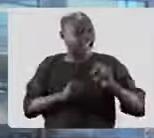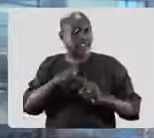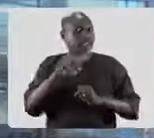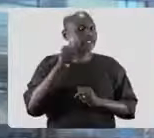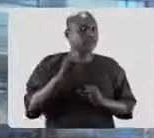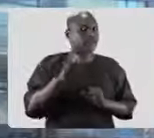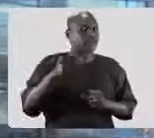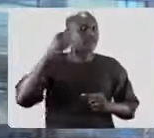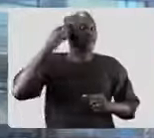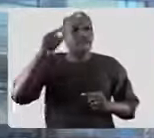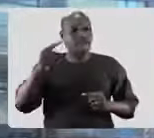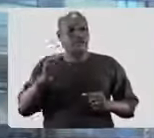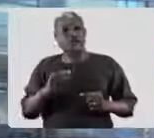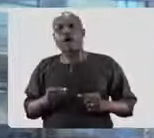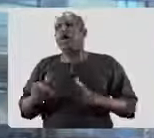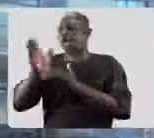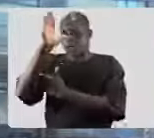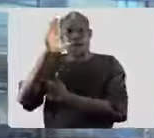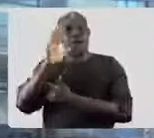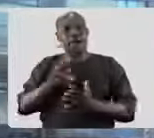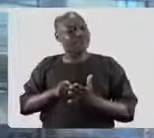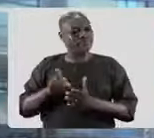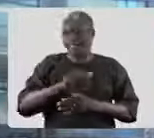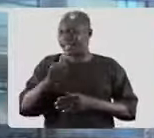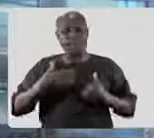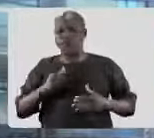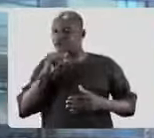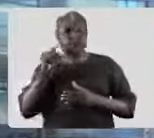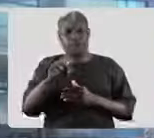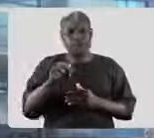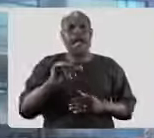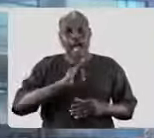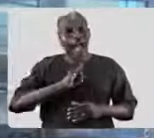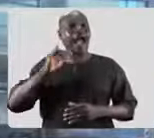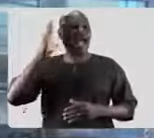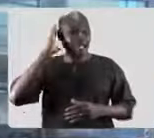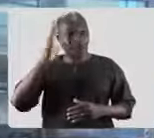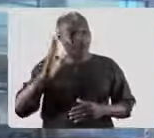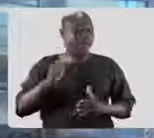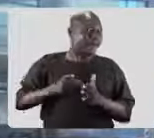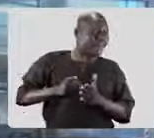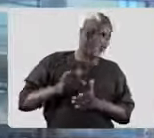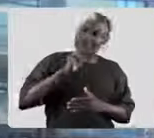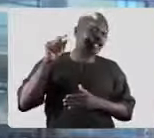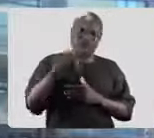for vengeance is mine, says the Lord. I will repay.